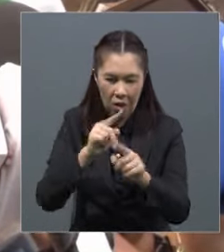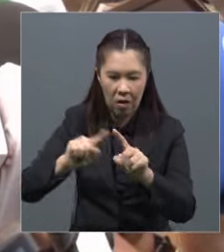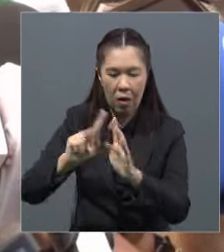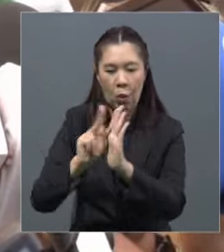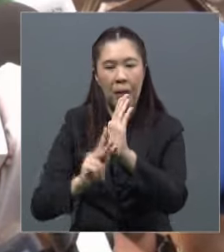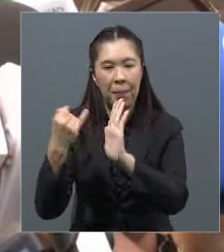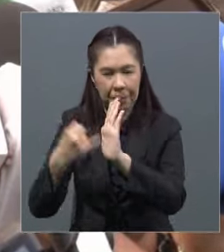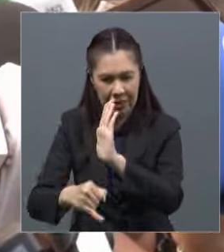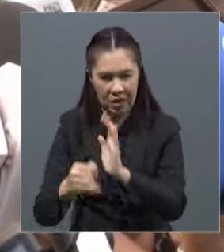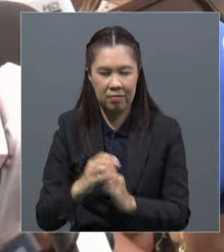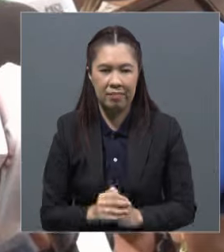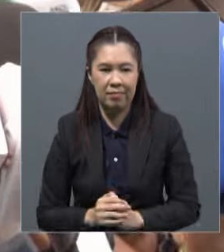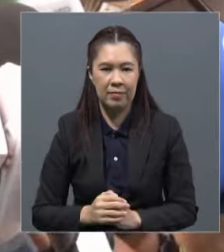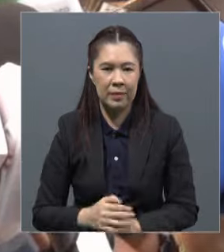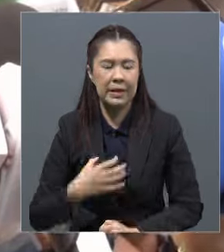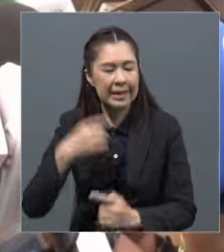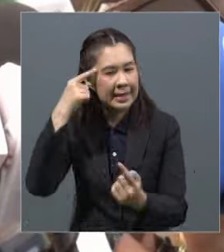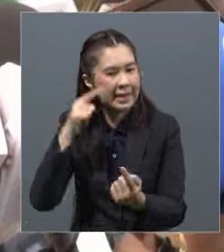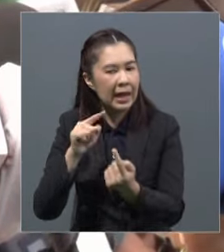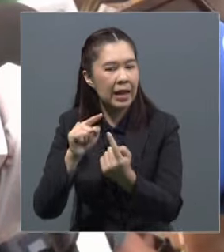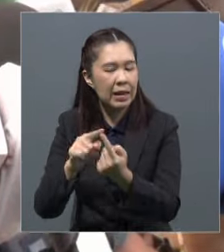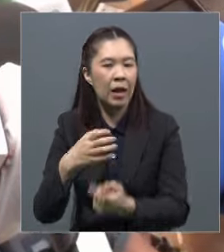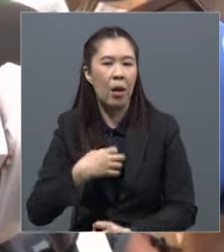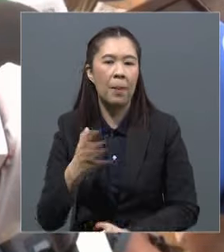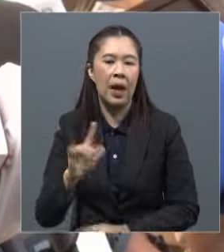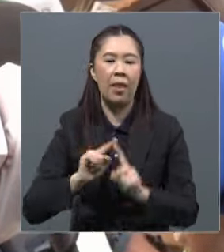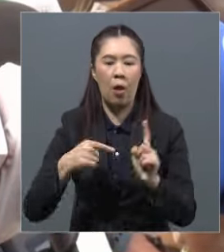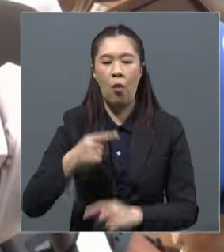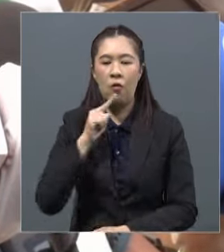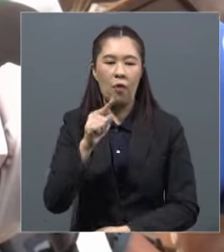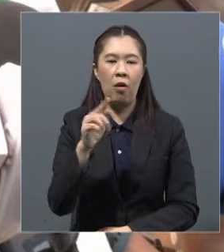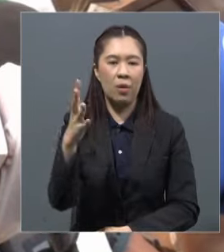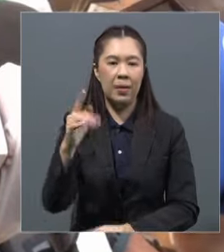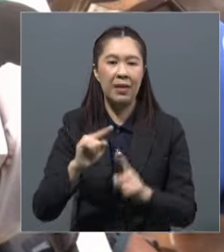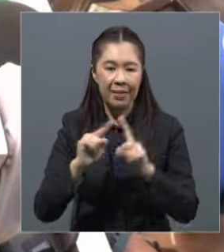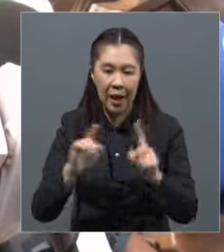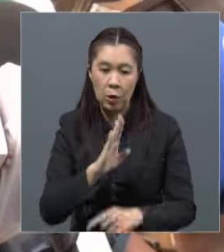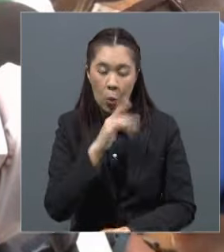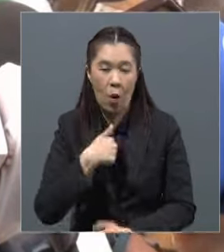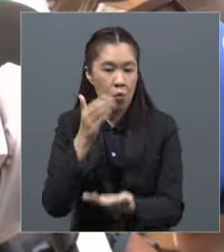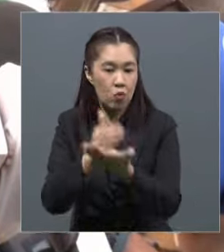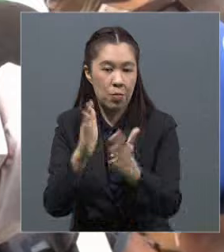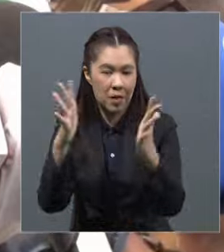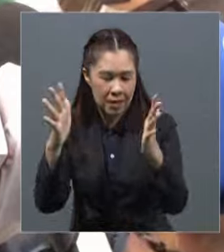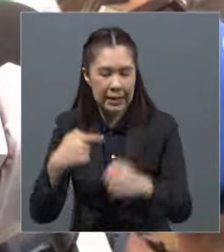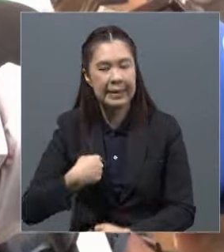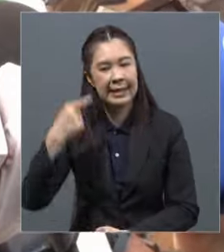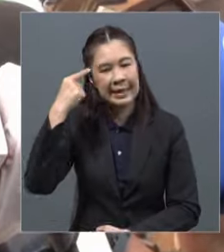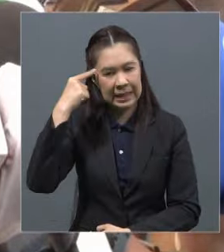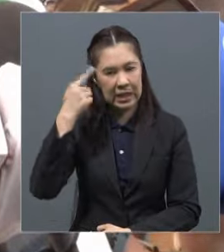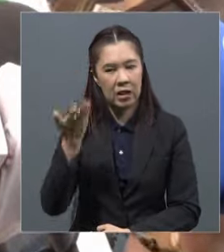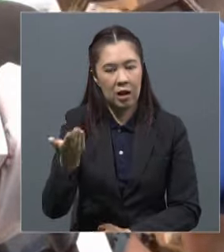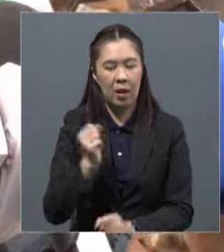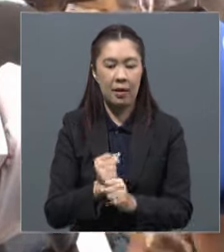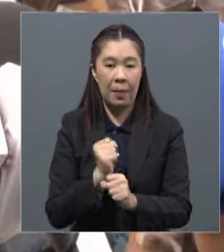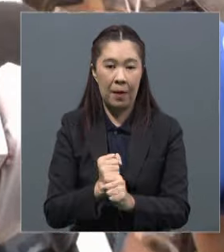แต่ว่าผมเนี่ยคิดว่าเจตนาคงไม่มีอะไรผมยังไม่ได้ฟ้องแต่ถ้าเป็นอย่างนี้แล้วยังไม่หยุดเนี่ยผมคิดว่าท่านก็หน่วย